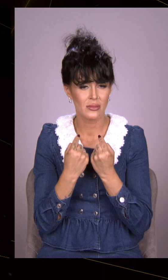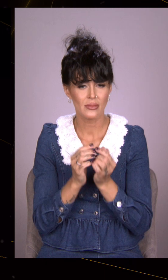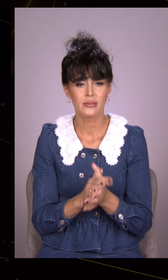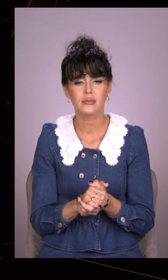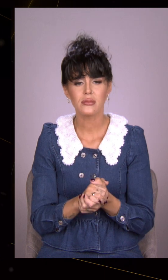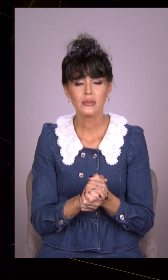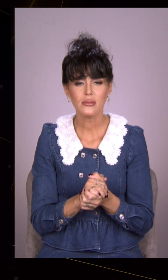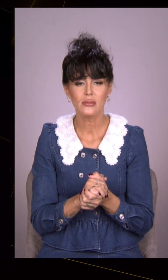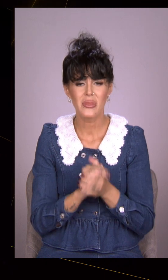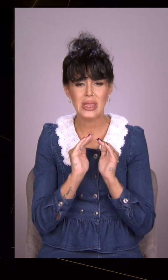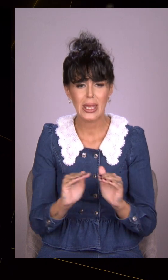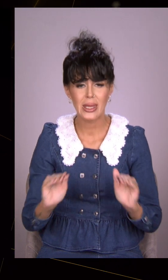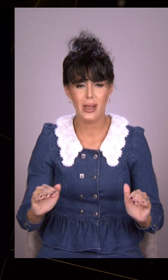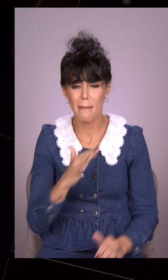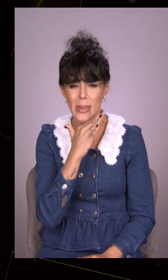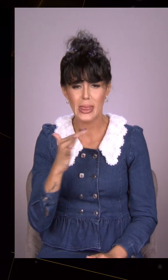люди